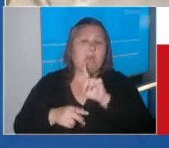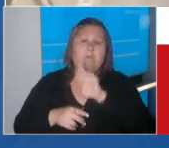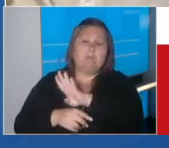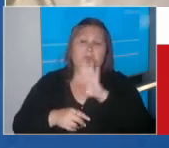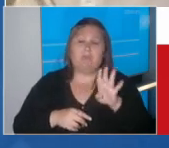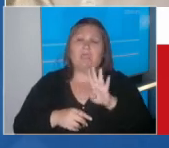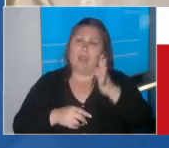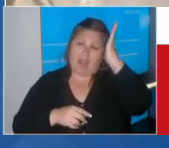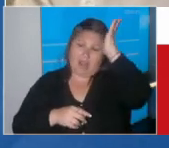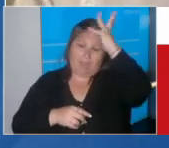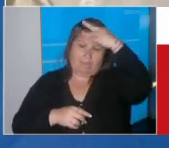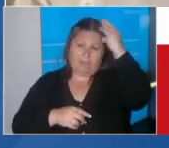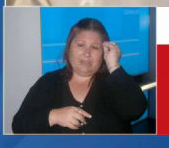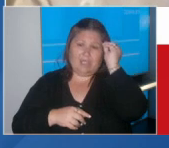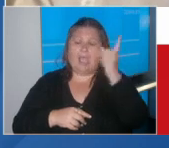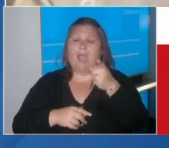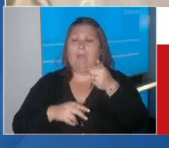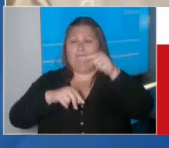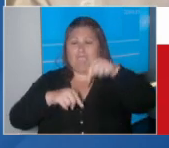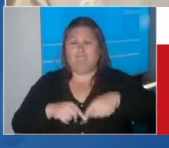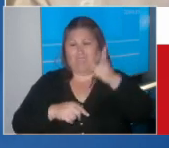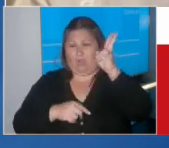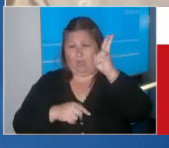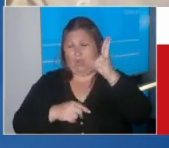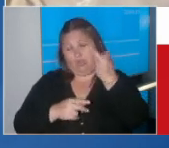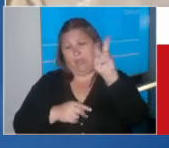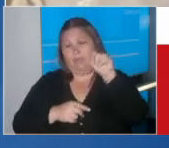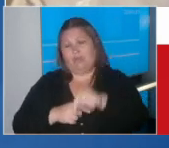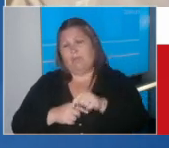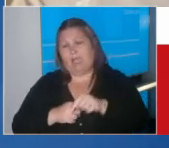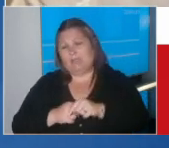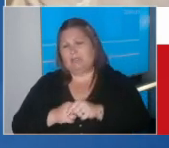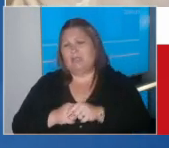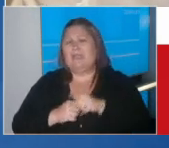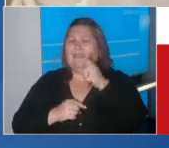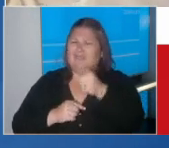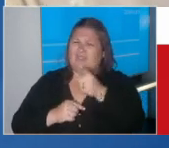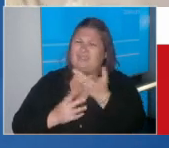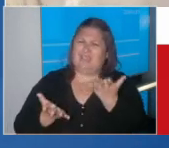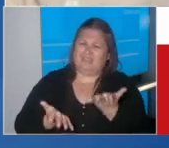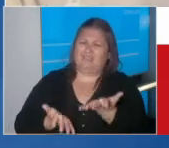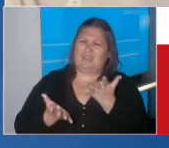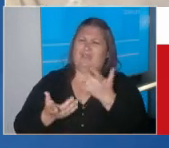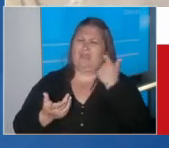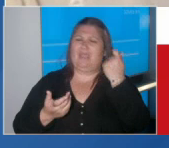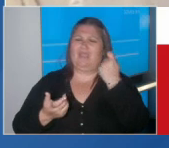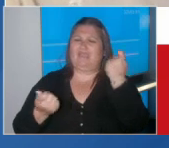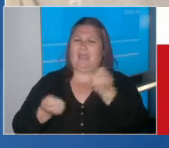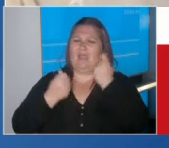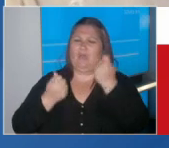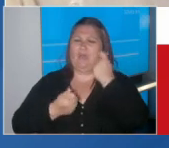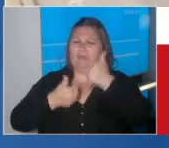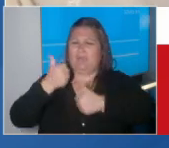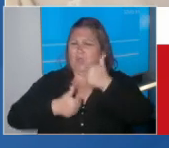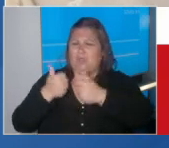היה נמצא בחול יותר ממה שהוא היה פה בארץ, בבתי קפה. אוקיי, זה אבל תשמעו שאתה מנהלת את